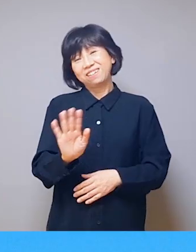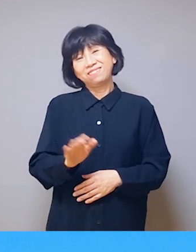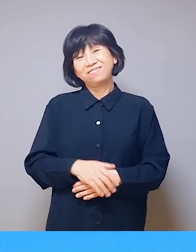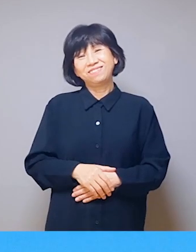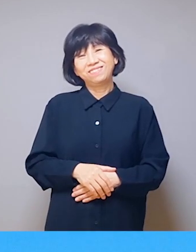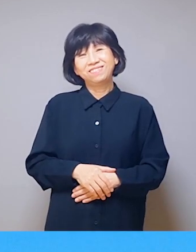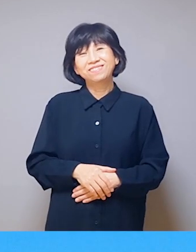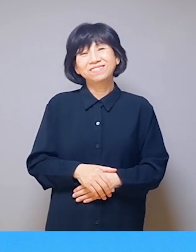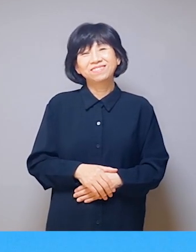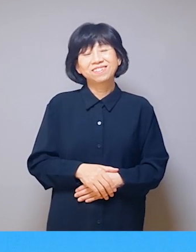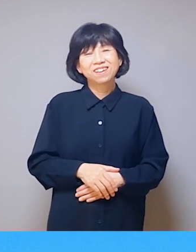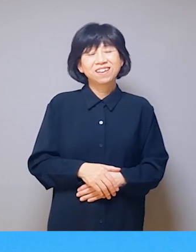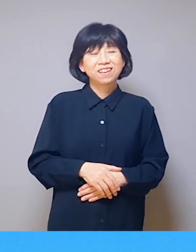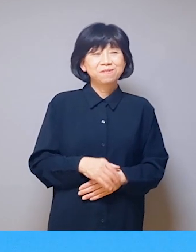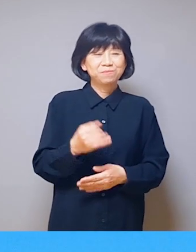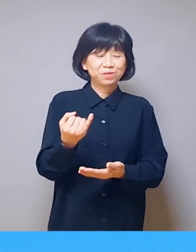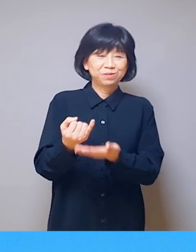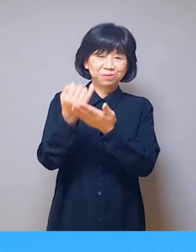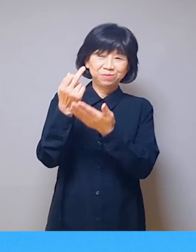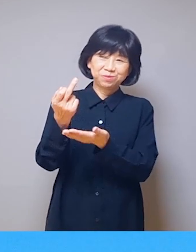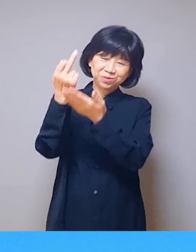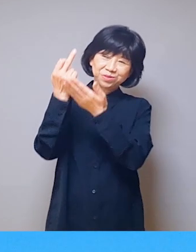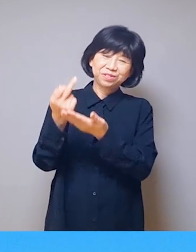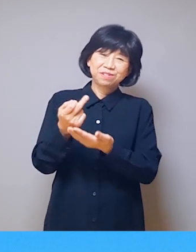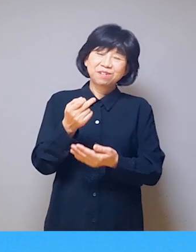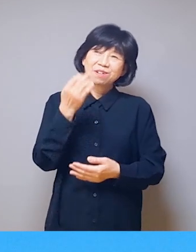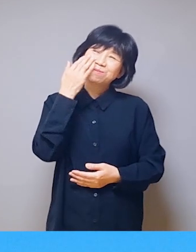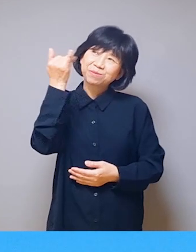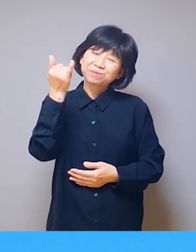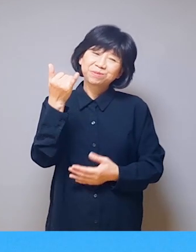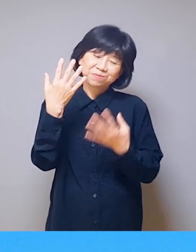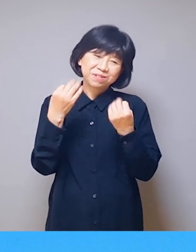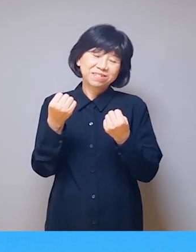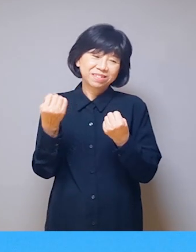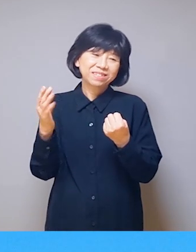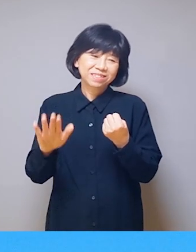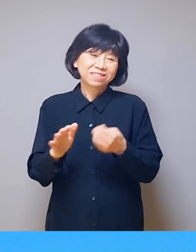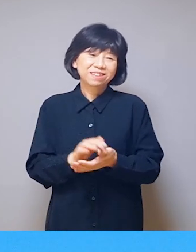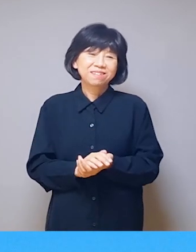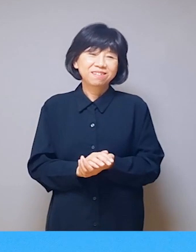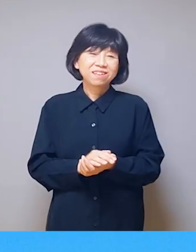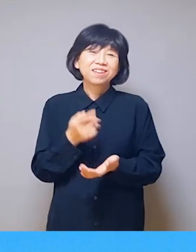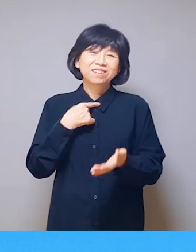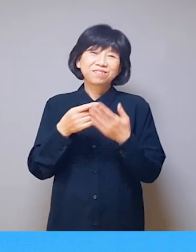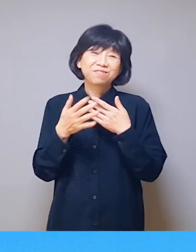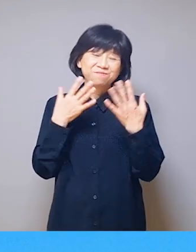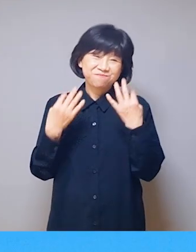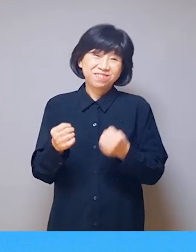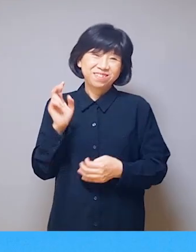많고 누님들도 많고 아버님 연세, 어머니 연세도 우리 많으신데 다 뭐 사셔보셔서 아시잖아요.